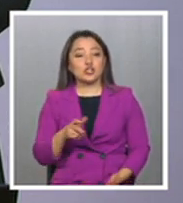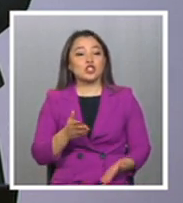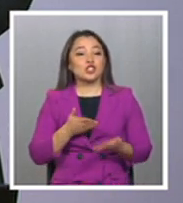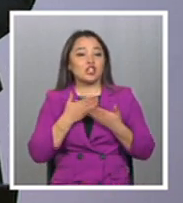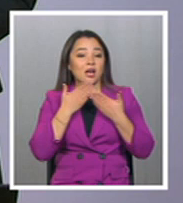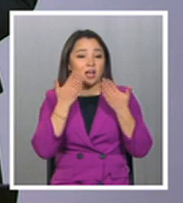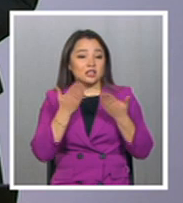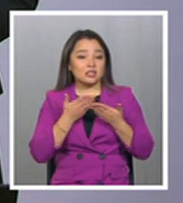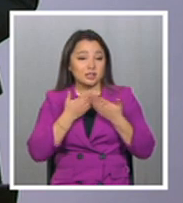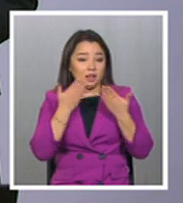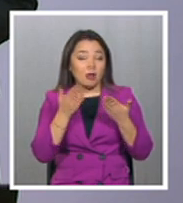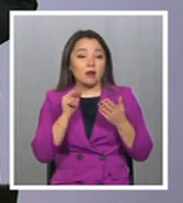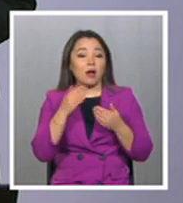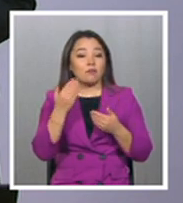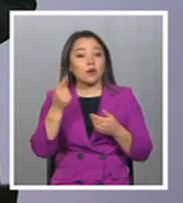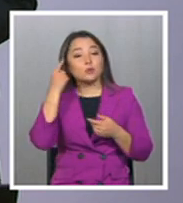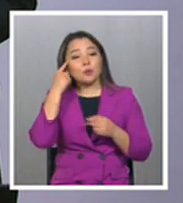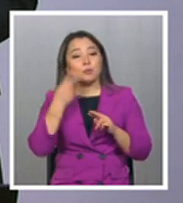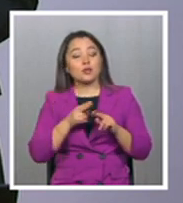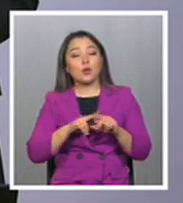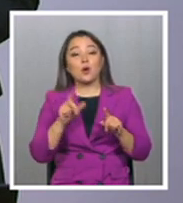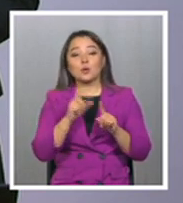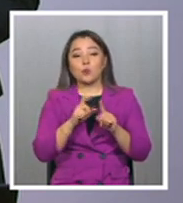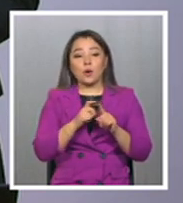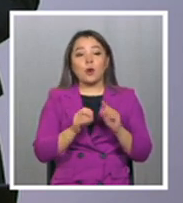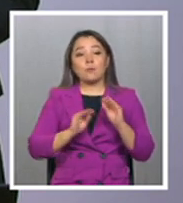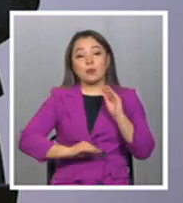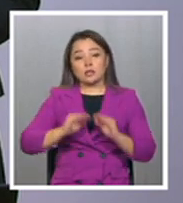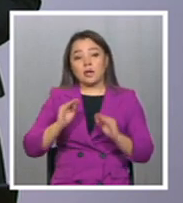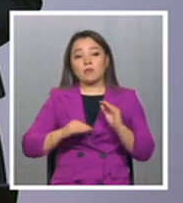читатель. А как вы думаете, от какого слова образовано